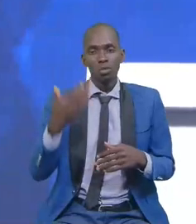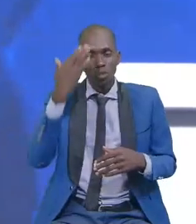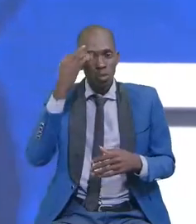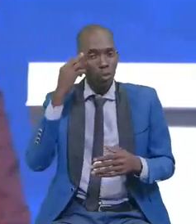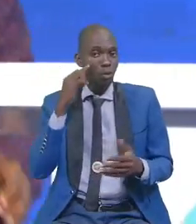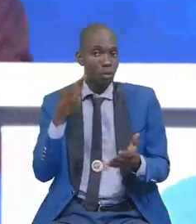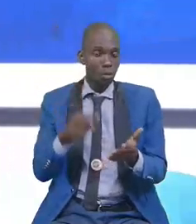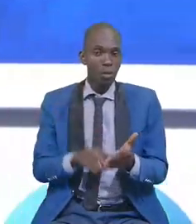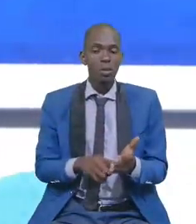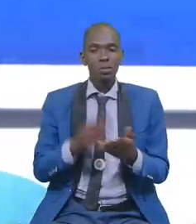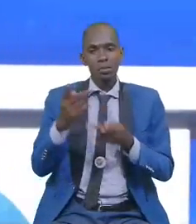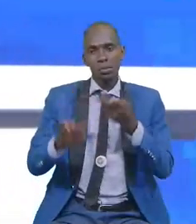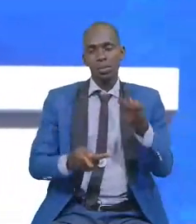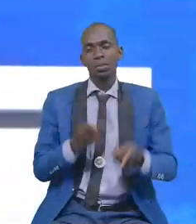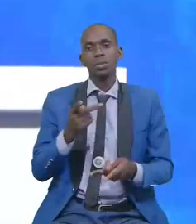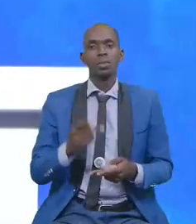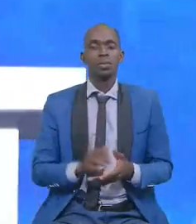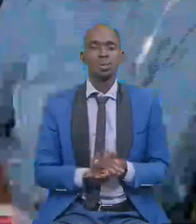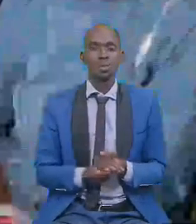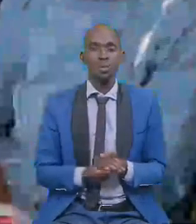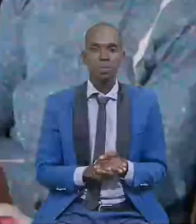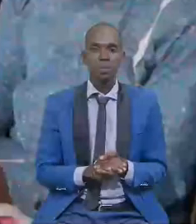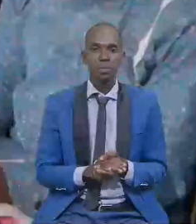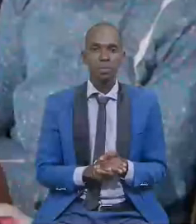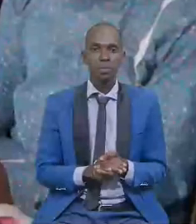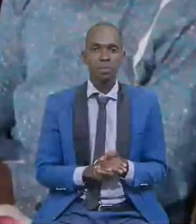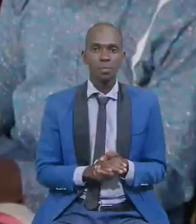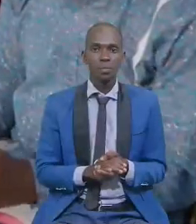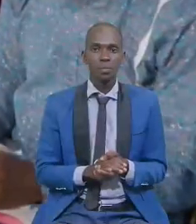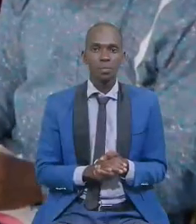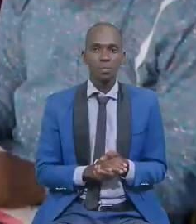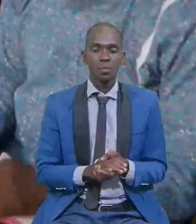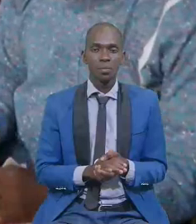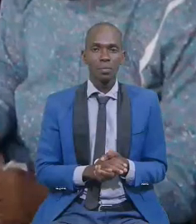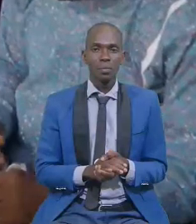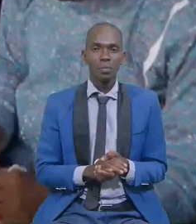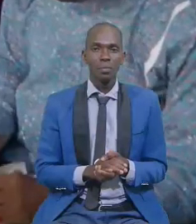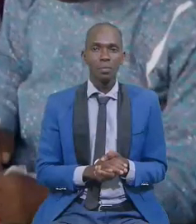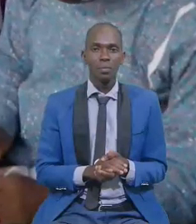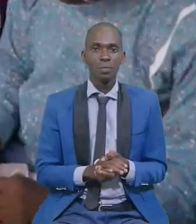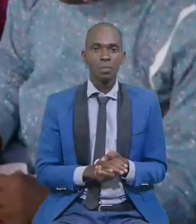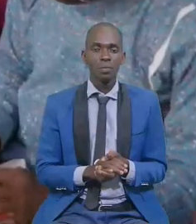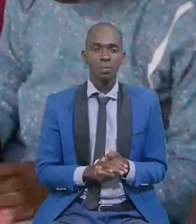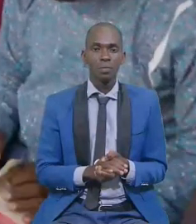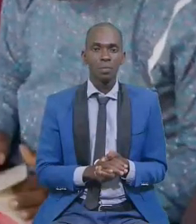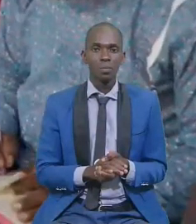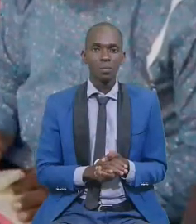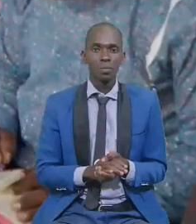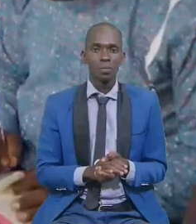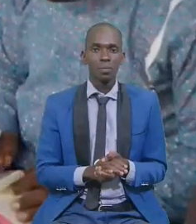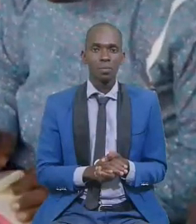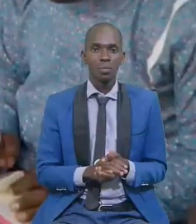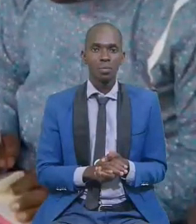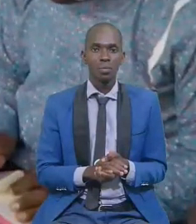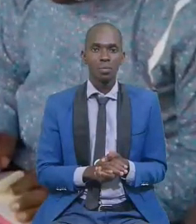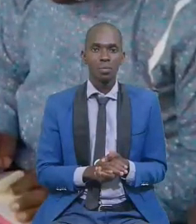Donc la hauteur, la largeur, la profondeur de ce que l'homme créé et recréé pouvait être après la restauration